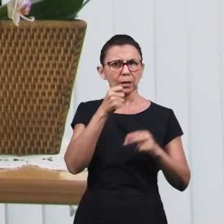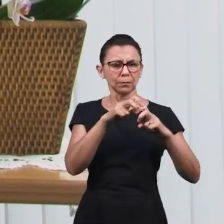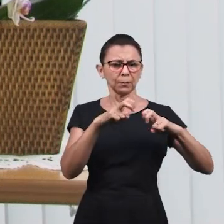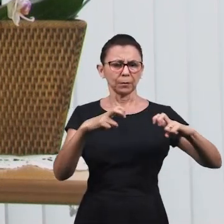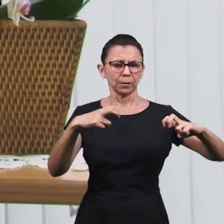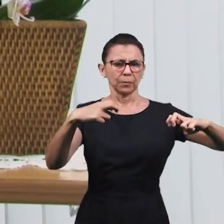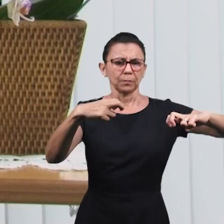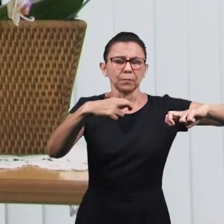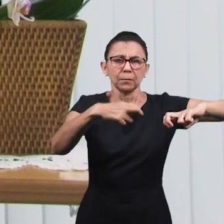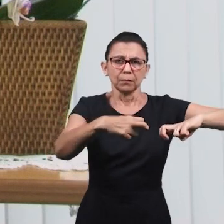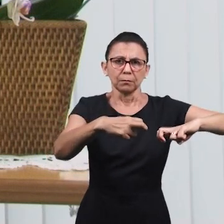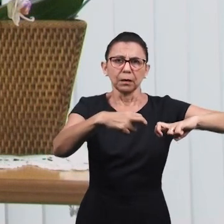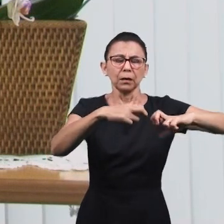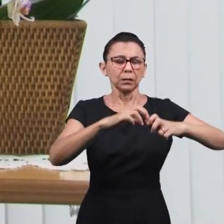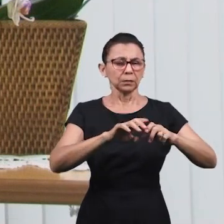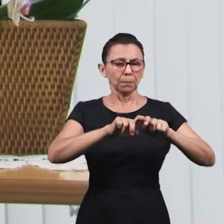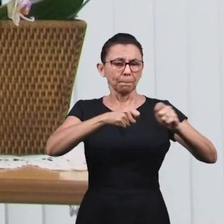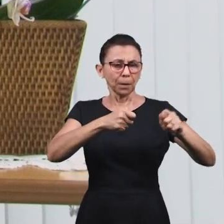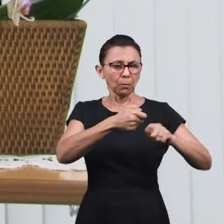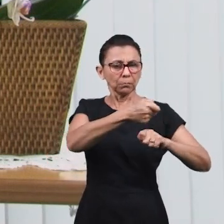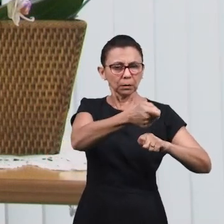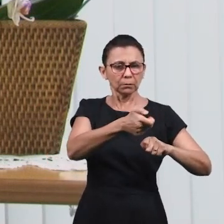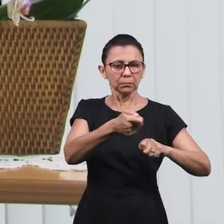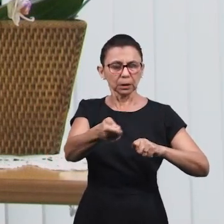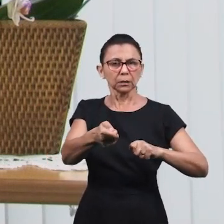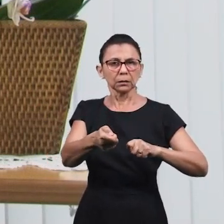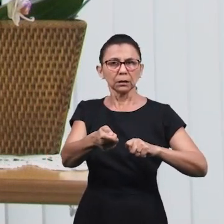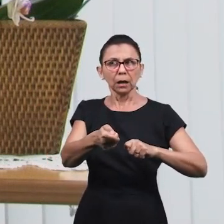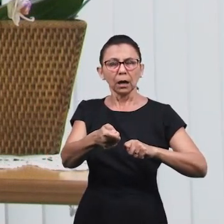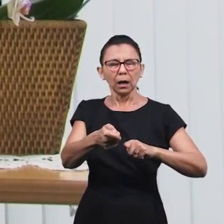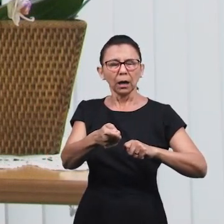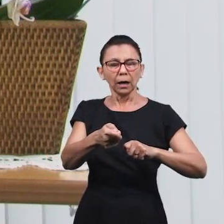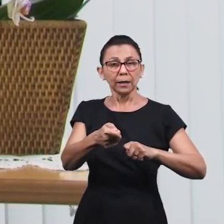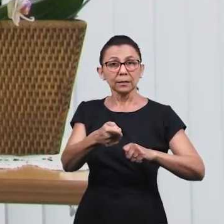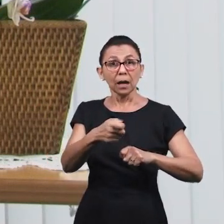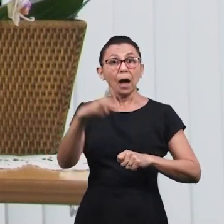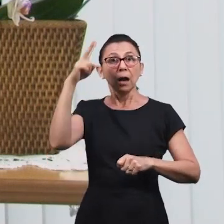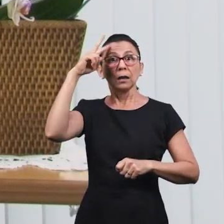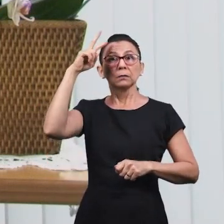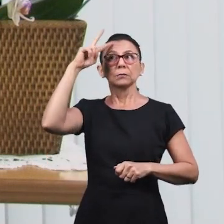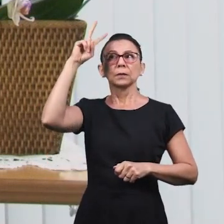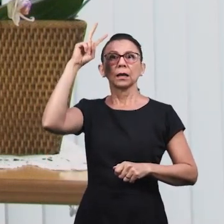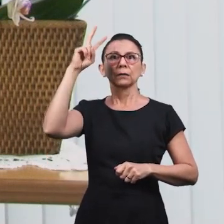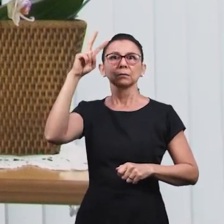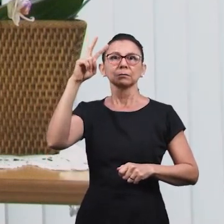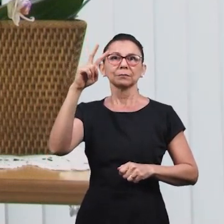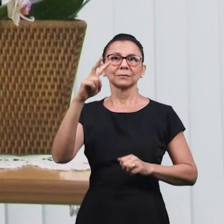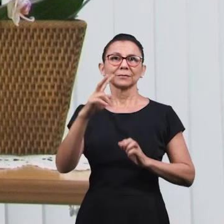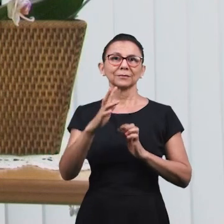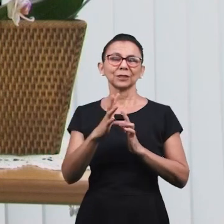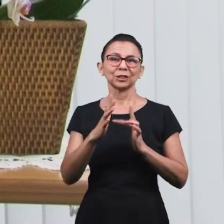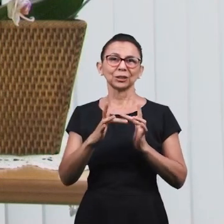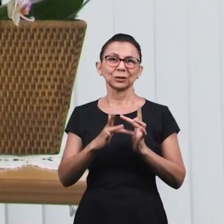compris que c'était le Seigneur. Et tout de suite, les disciples ne le voyaient plus.